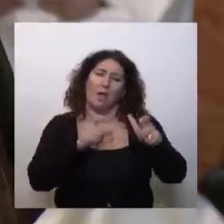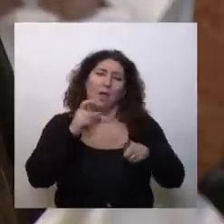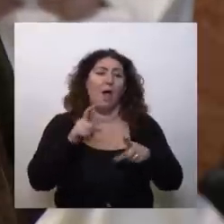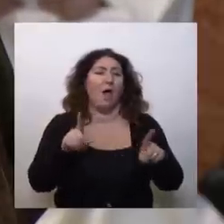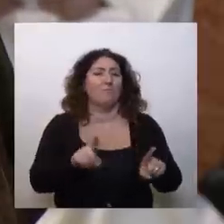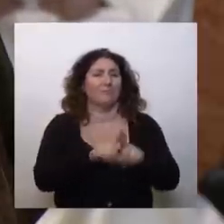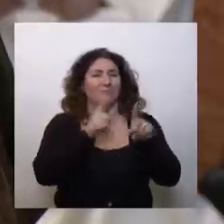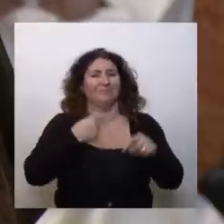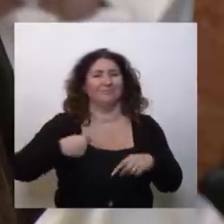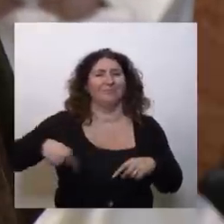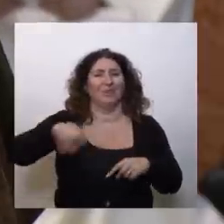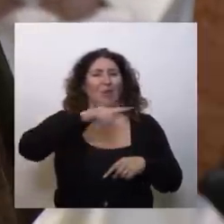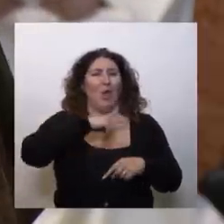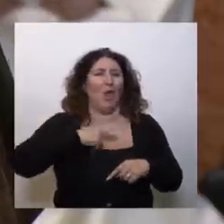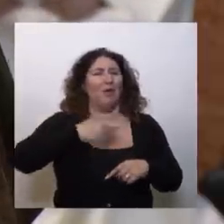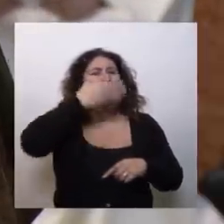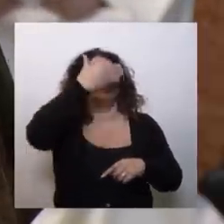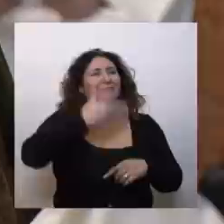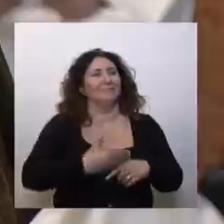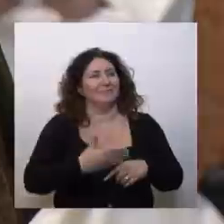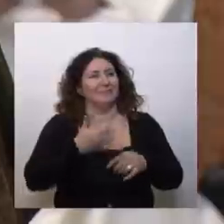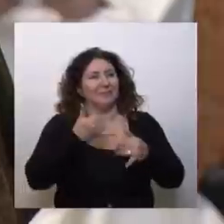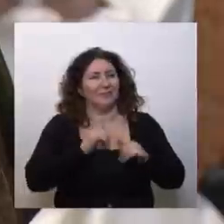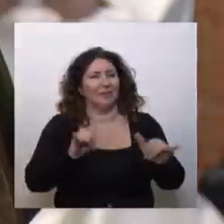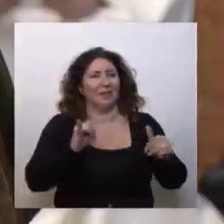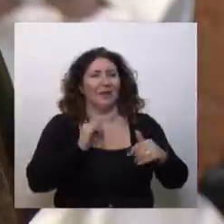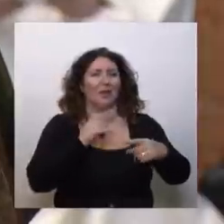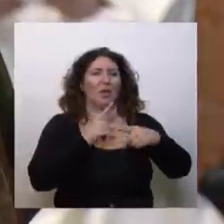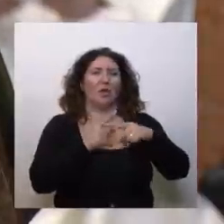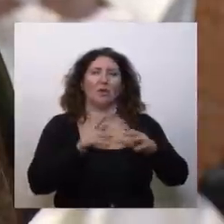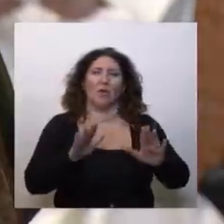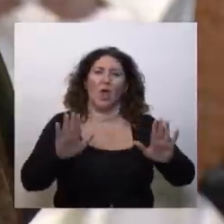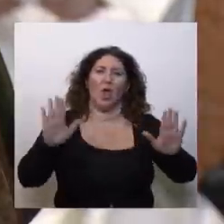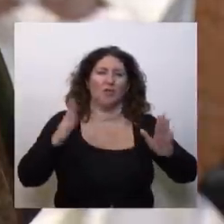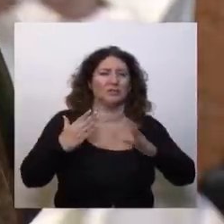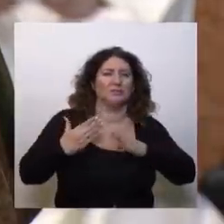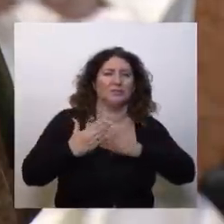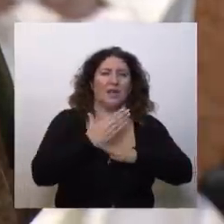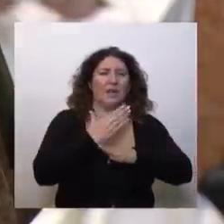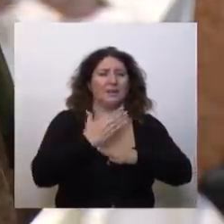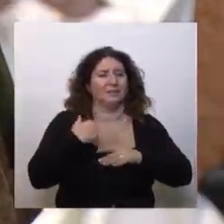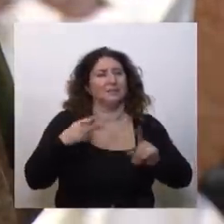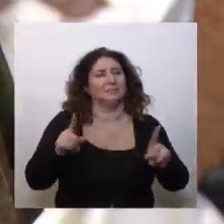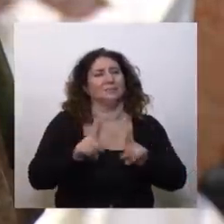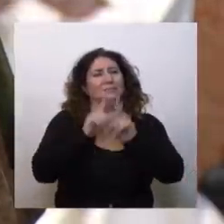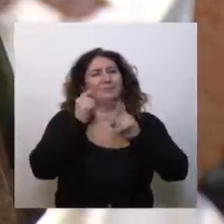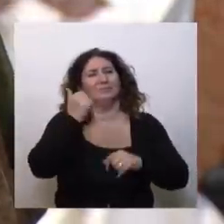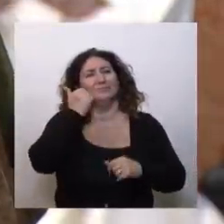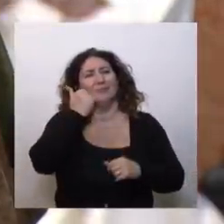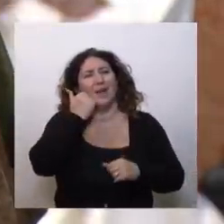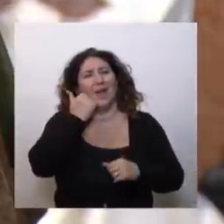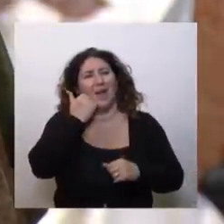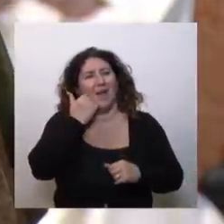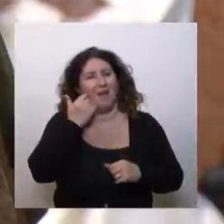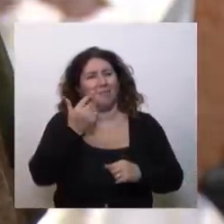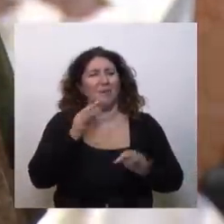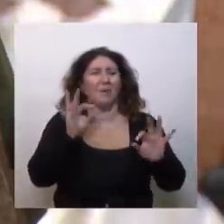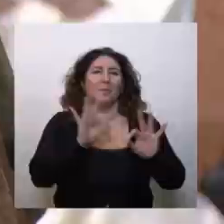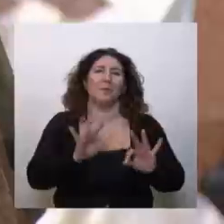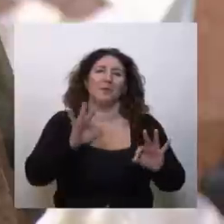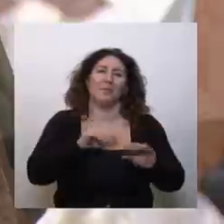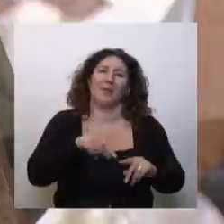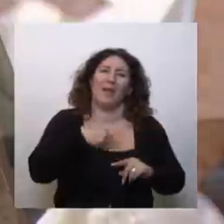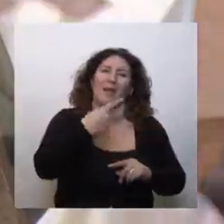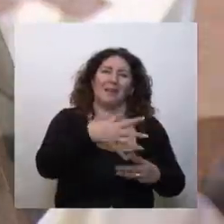alla nobile icona del figlio trafitto, celebriamo l'ora della madre come preludio alla Pasqua